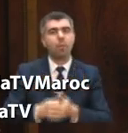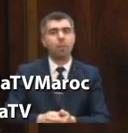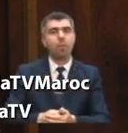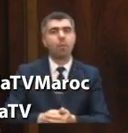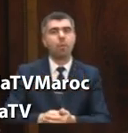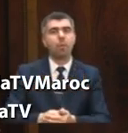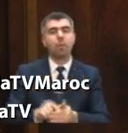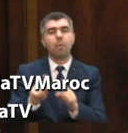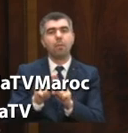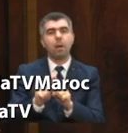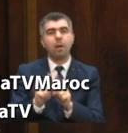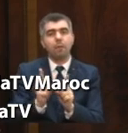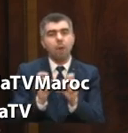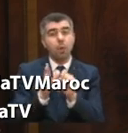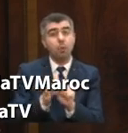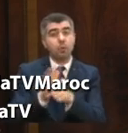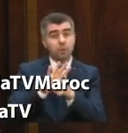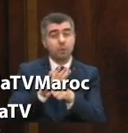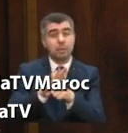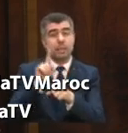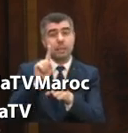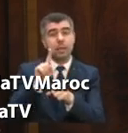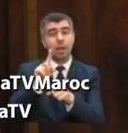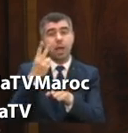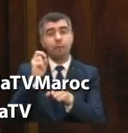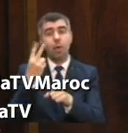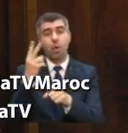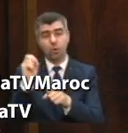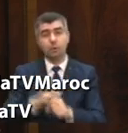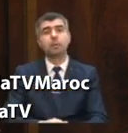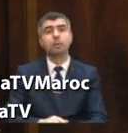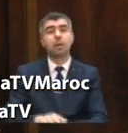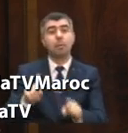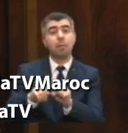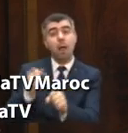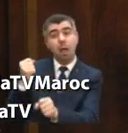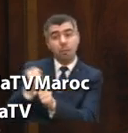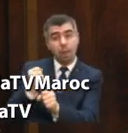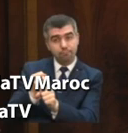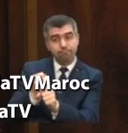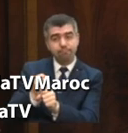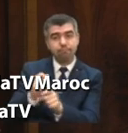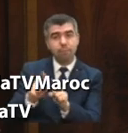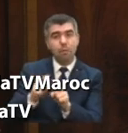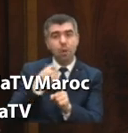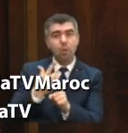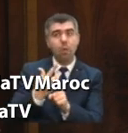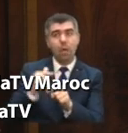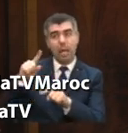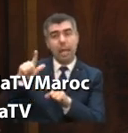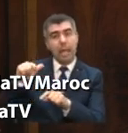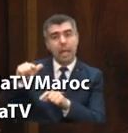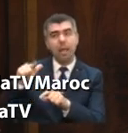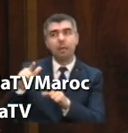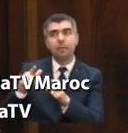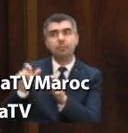العمل صدر بتاريخ 29 أبريل 2020 أن نسبة العمال الذين يعيشون في الدول التي يوصى فيها